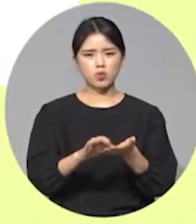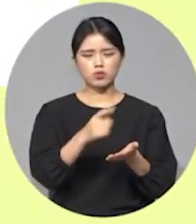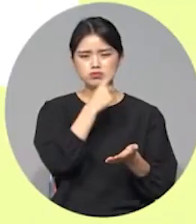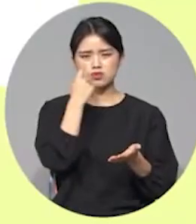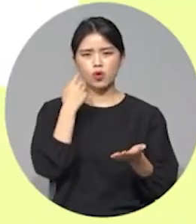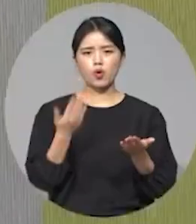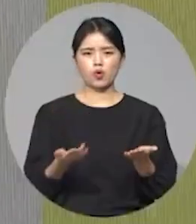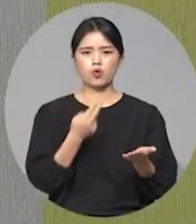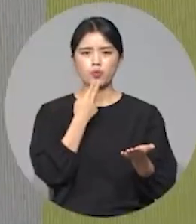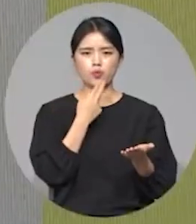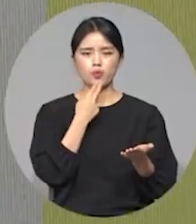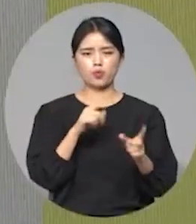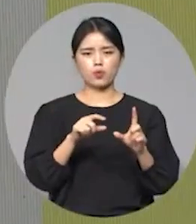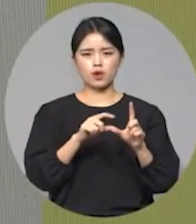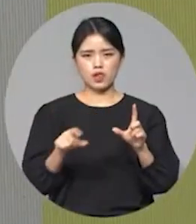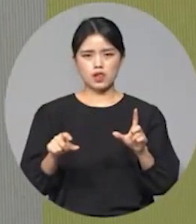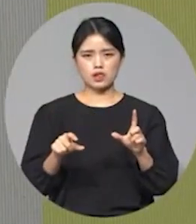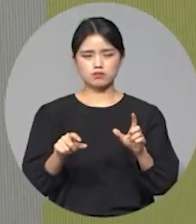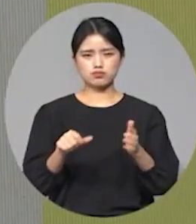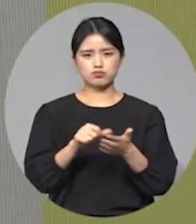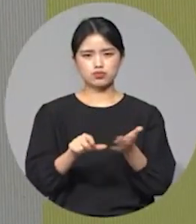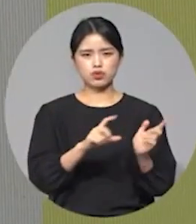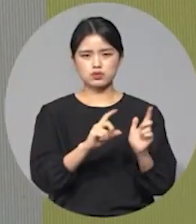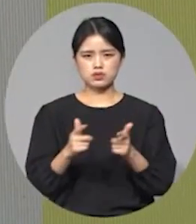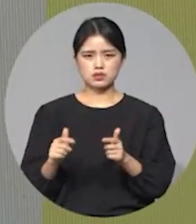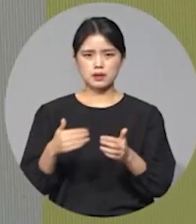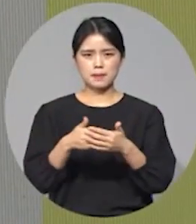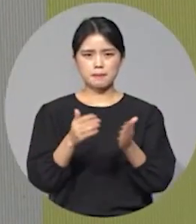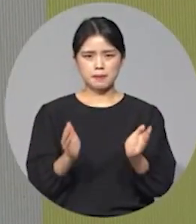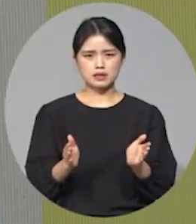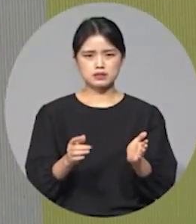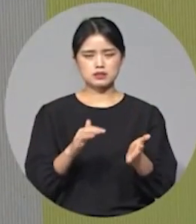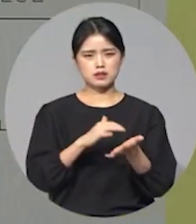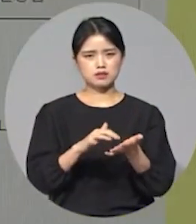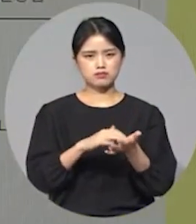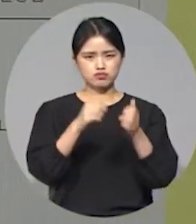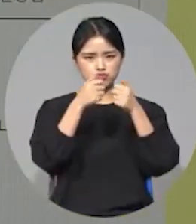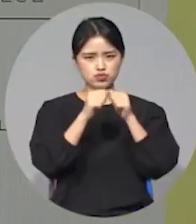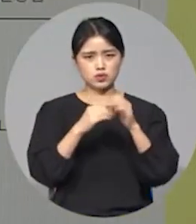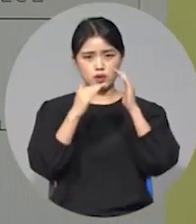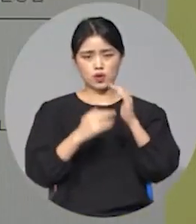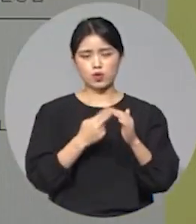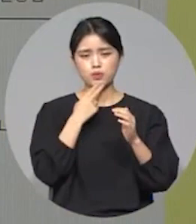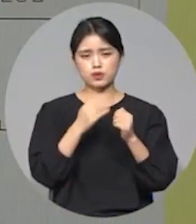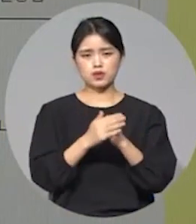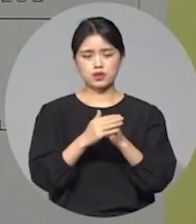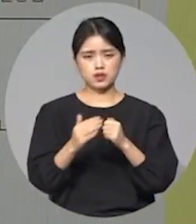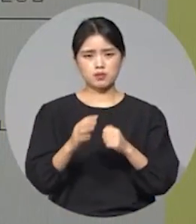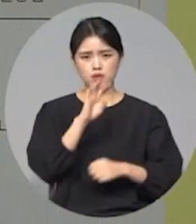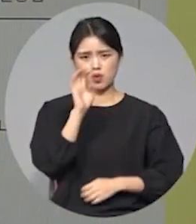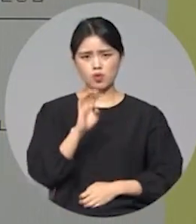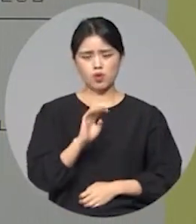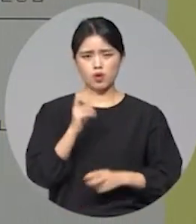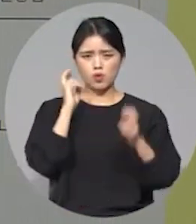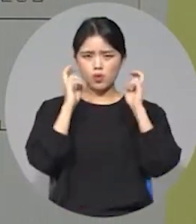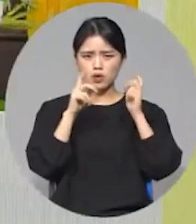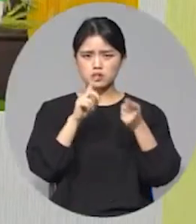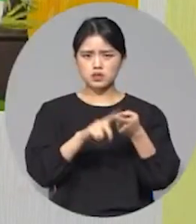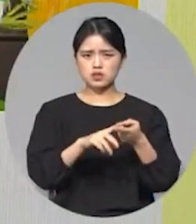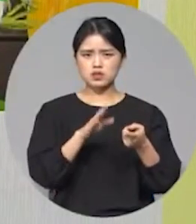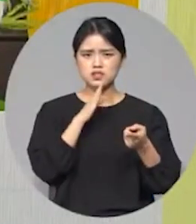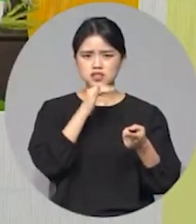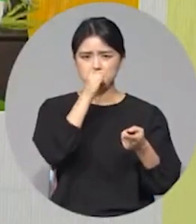없고 일부 제품은 박스당 사과즙 개수도 표기돼 있지 않을 정도여서 과연 회사의 실체가